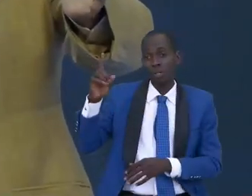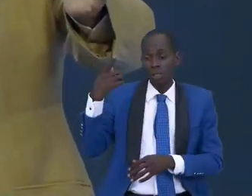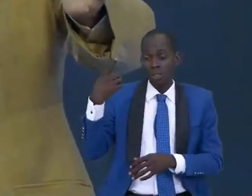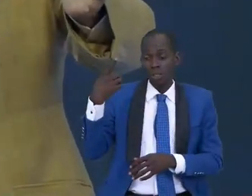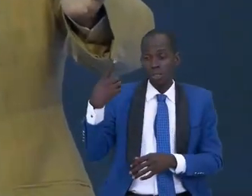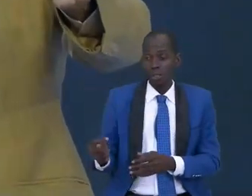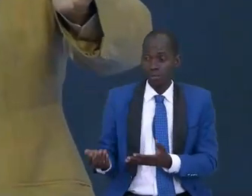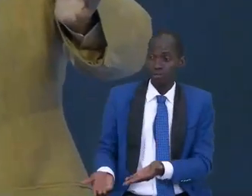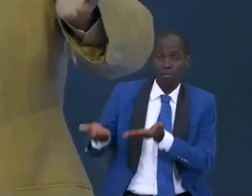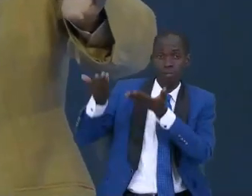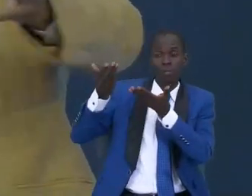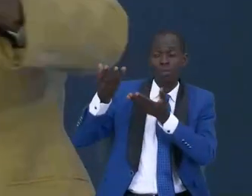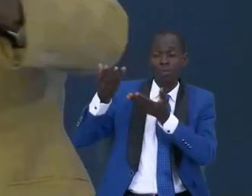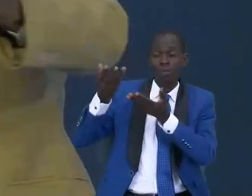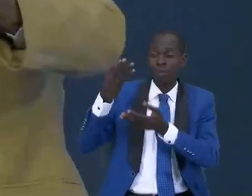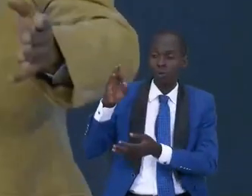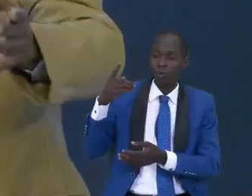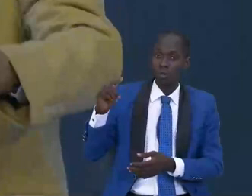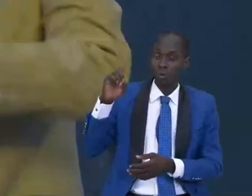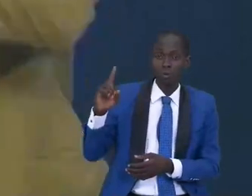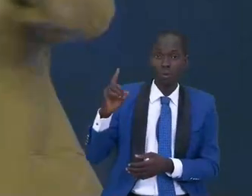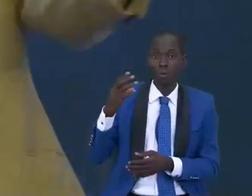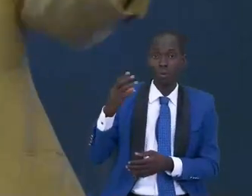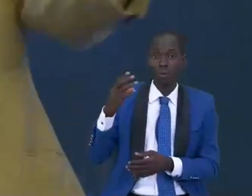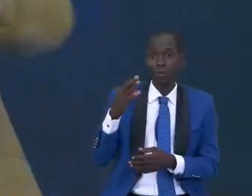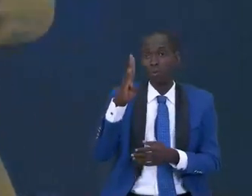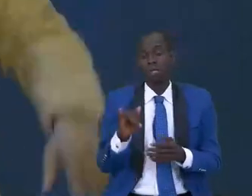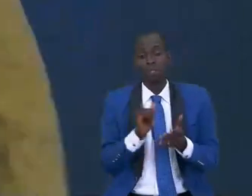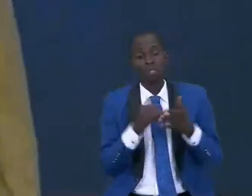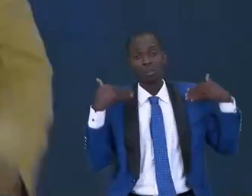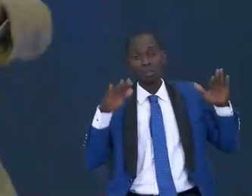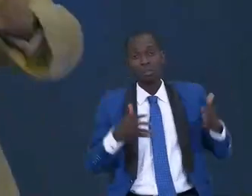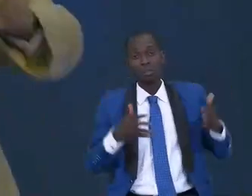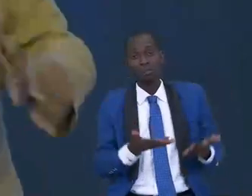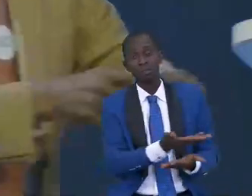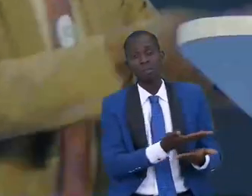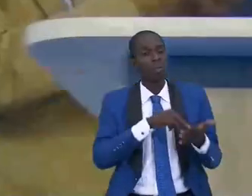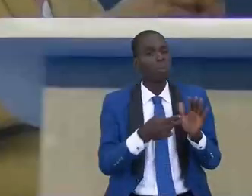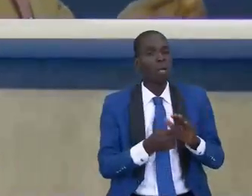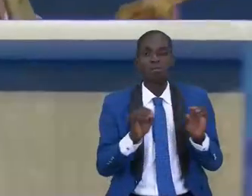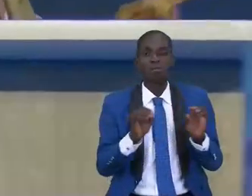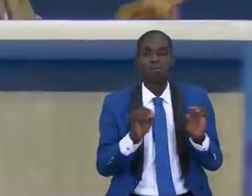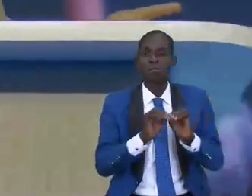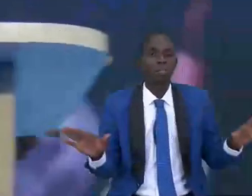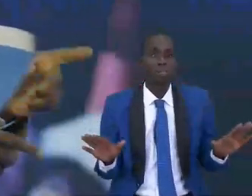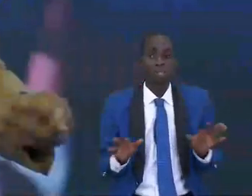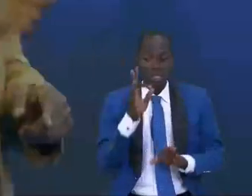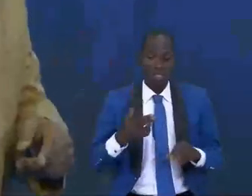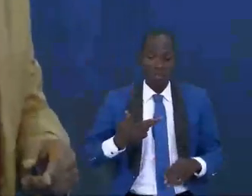l'élévation, l'exaltation par ces anges ne vaut